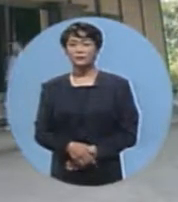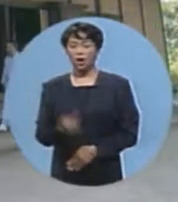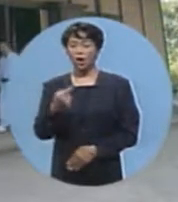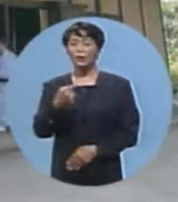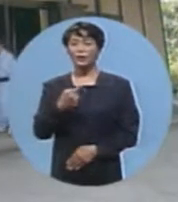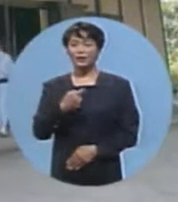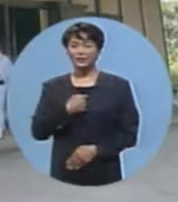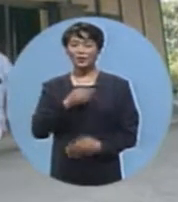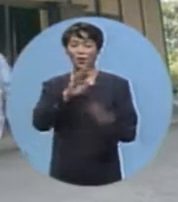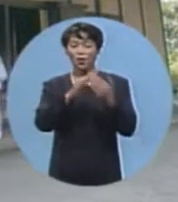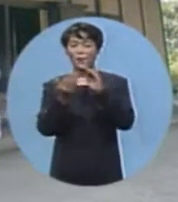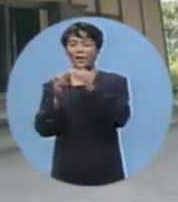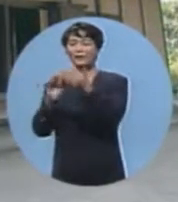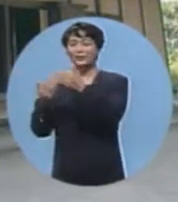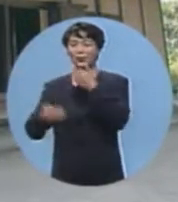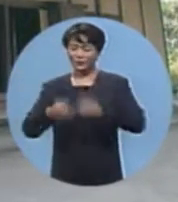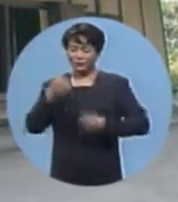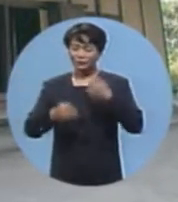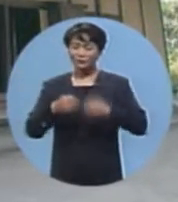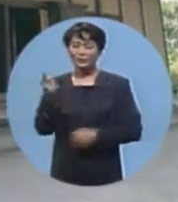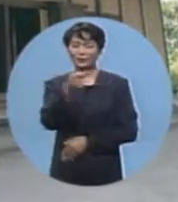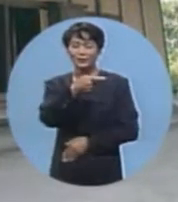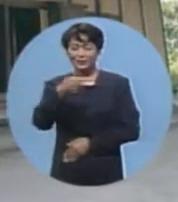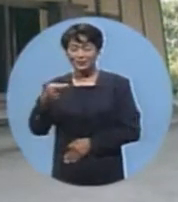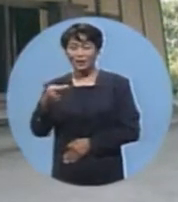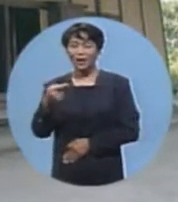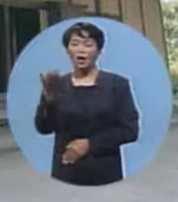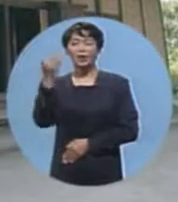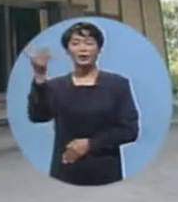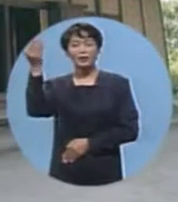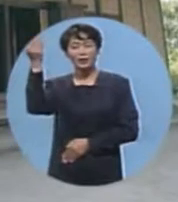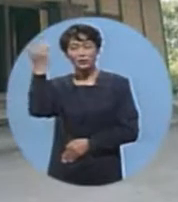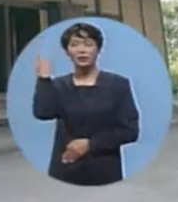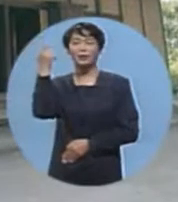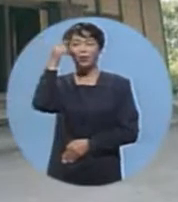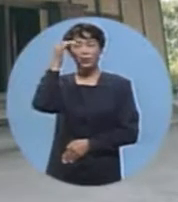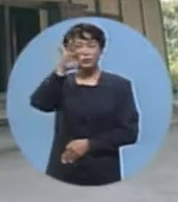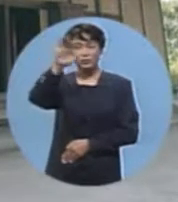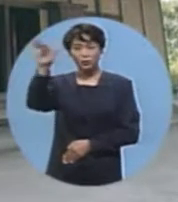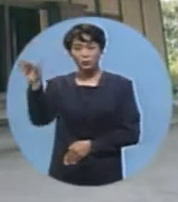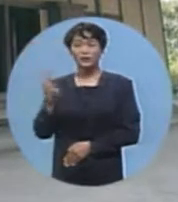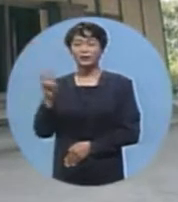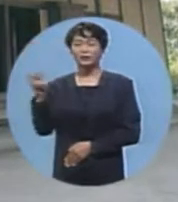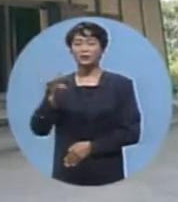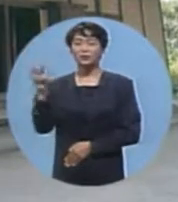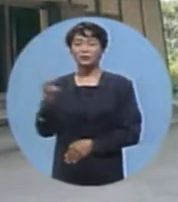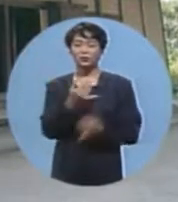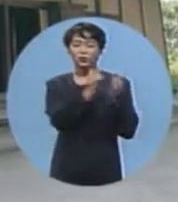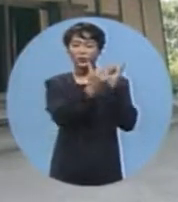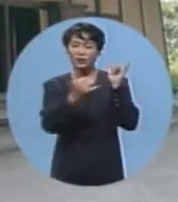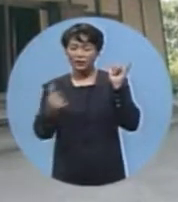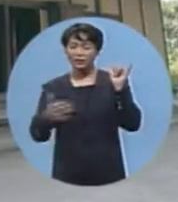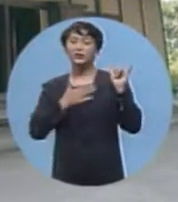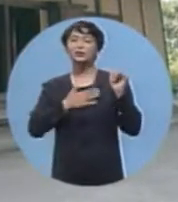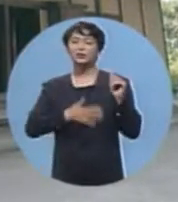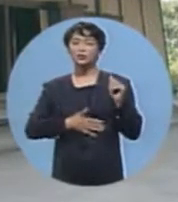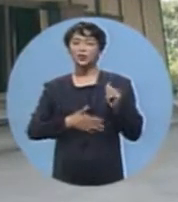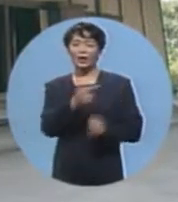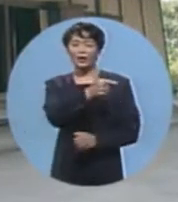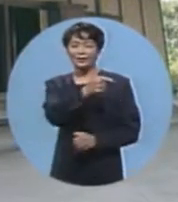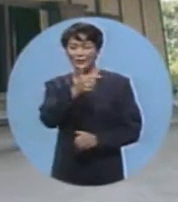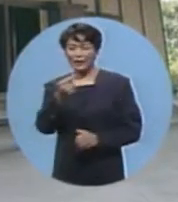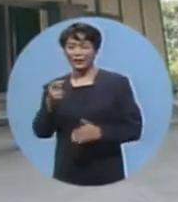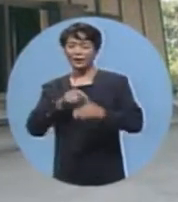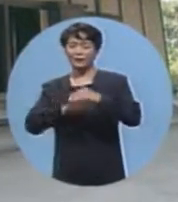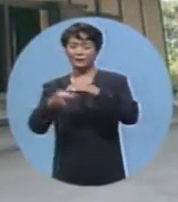私の町を楽しむの第一弾は、ご先祖様を忍び、そして杉並区の歴史を知るという大変 有意義な一日で